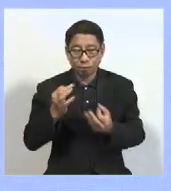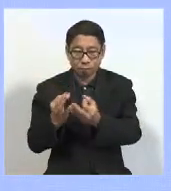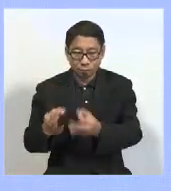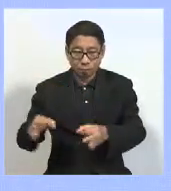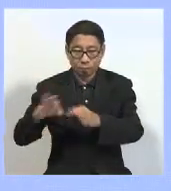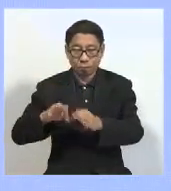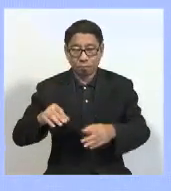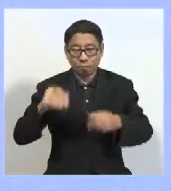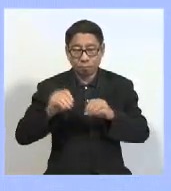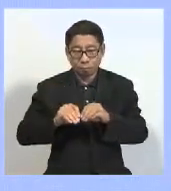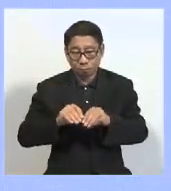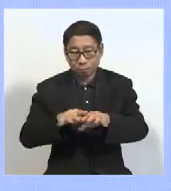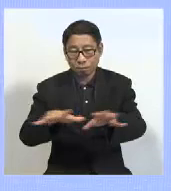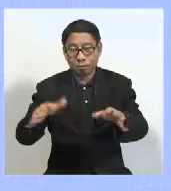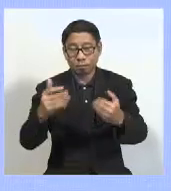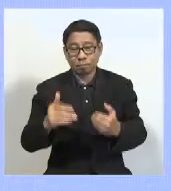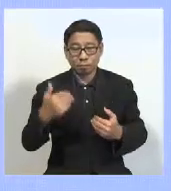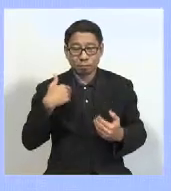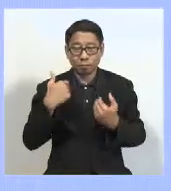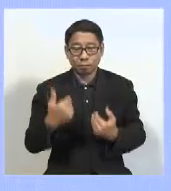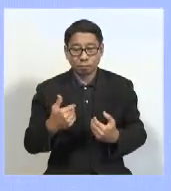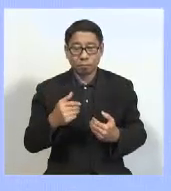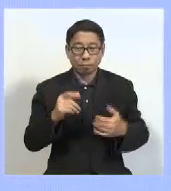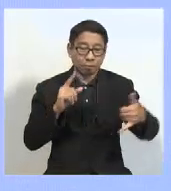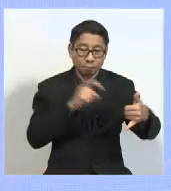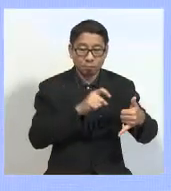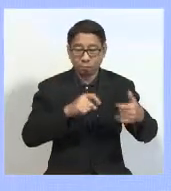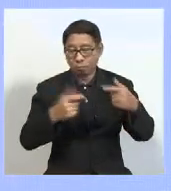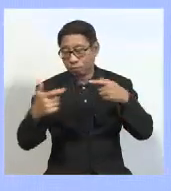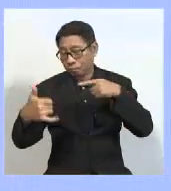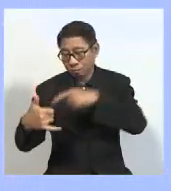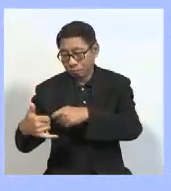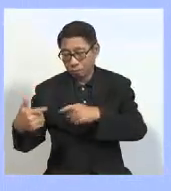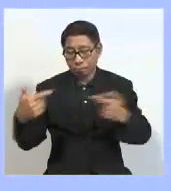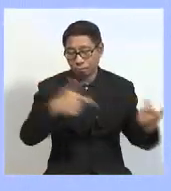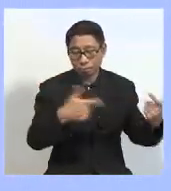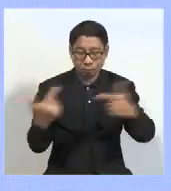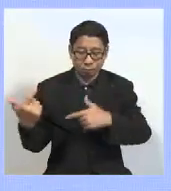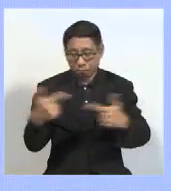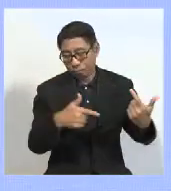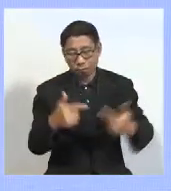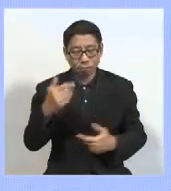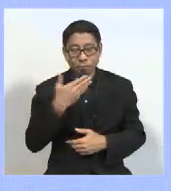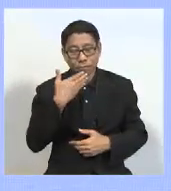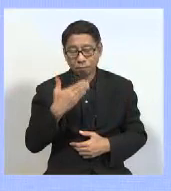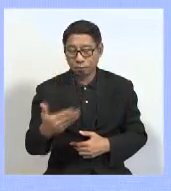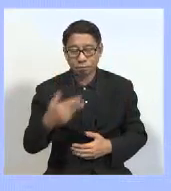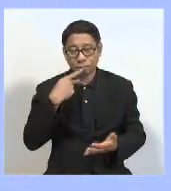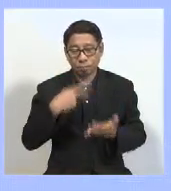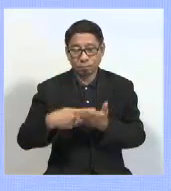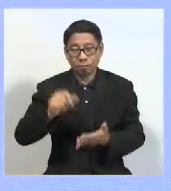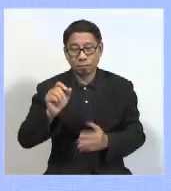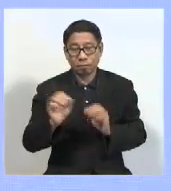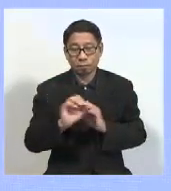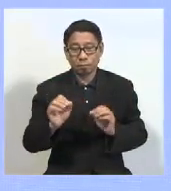ก็ตีออกไปแล้วไปถามให้คนถูกตีตรงโน้นมันก็ตีถึงเด้งไปเด้งมาตีปองกันทั้งวันไม่เกิดประโยชน์อะไรทั้งสิ้นต้องม